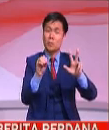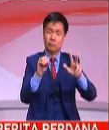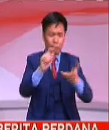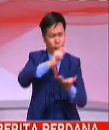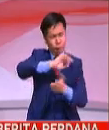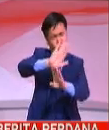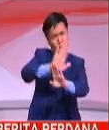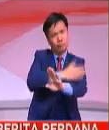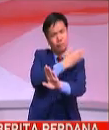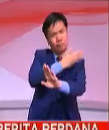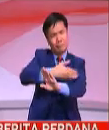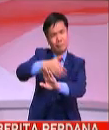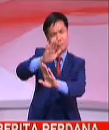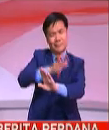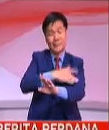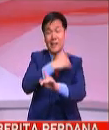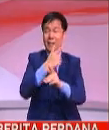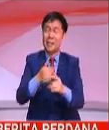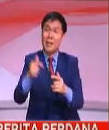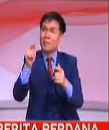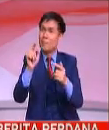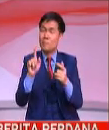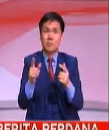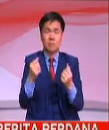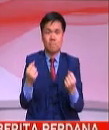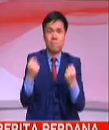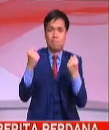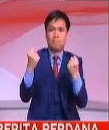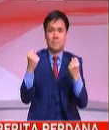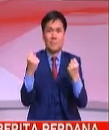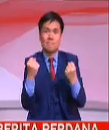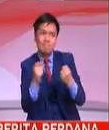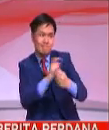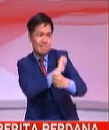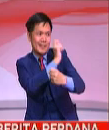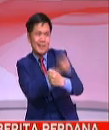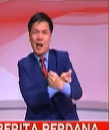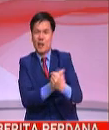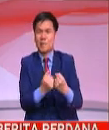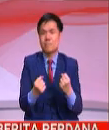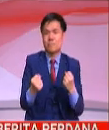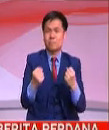dengan susunan muzik yang disuntik elemen lebih segar dan bertenaga.